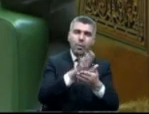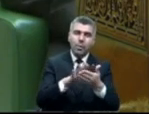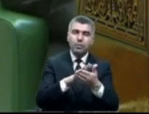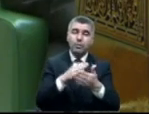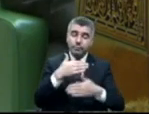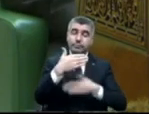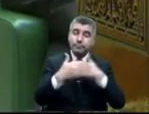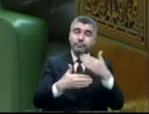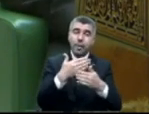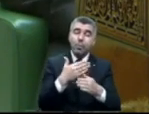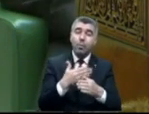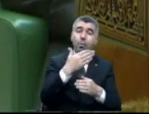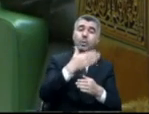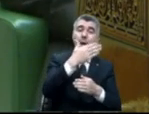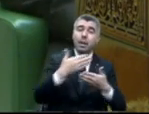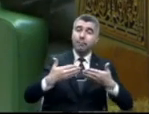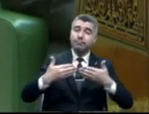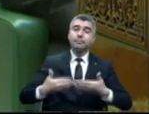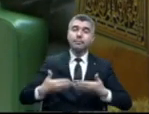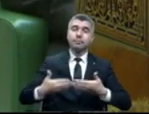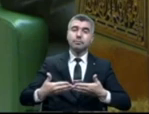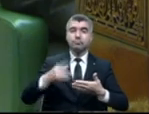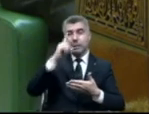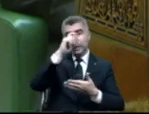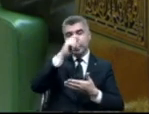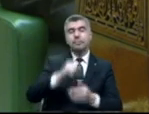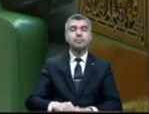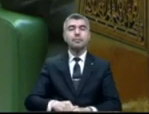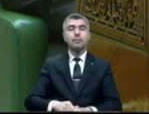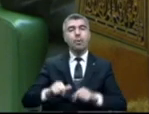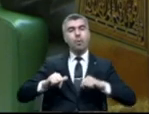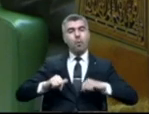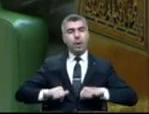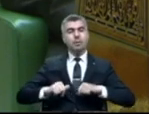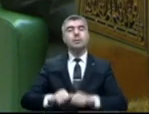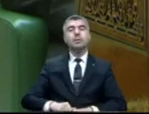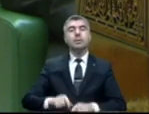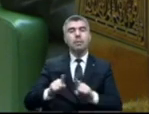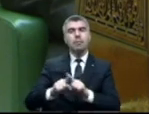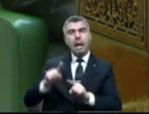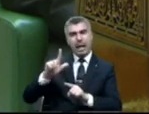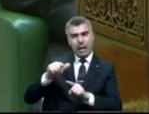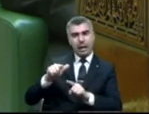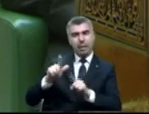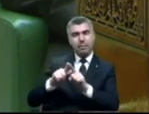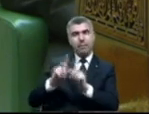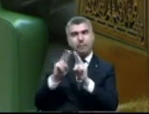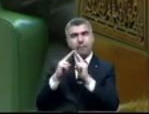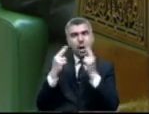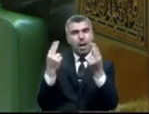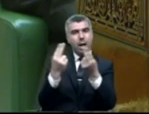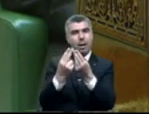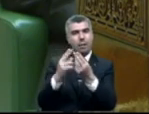ستواجهها الأجيال الحالية والمقبلة. سيدة الوزيرة المحترمة، هناك تجارب دولية ناجحة في هذا المجال،